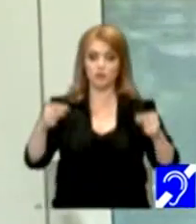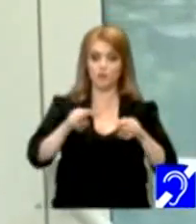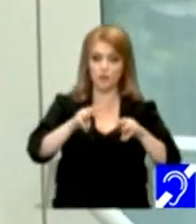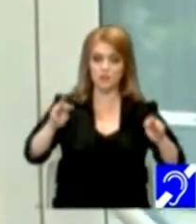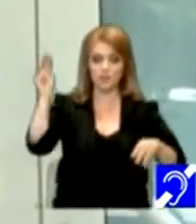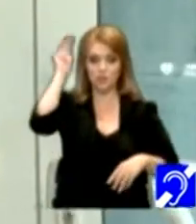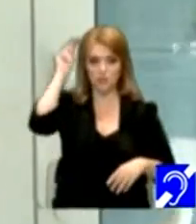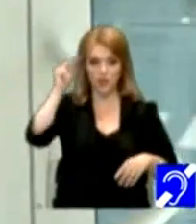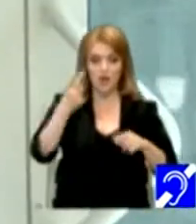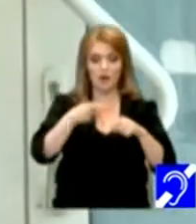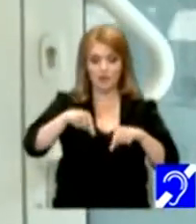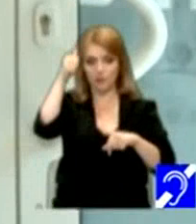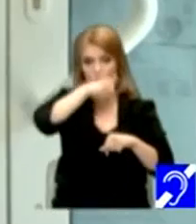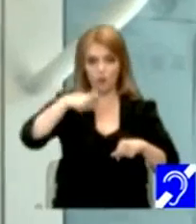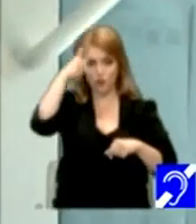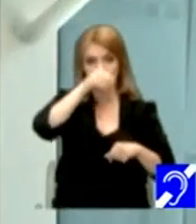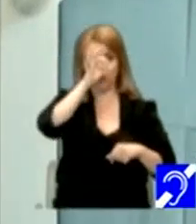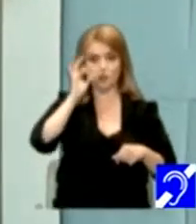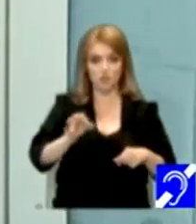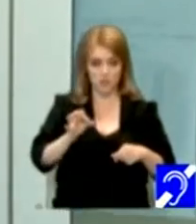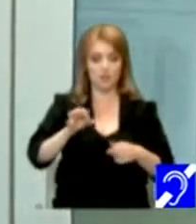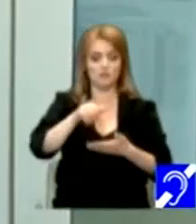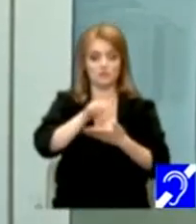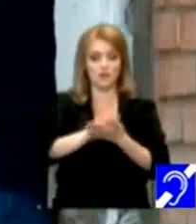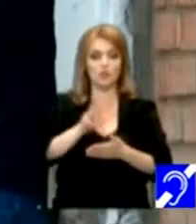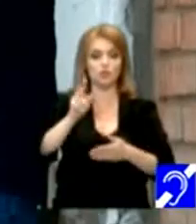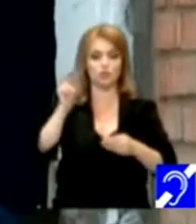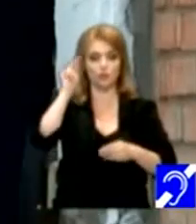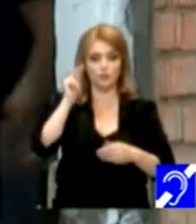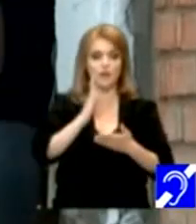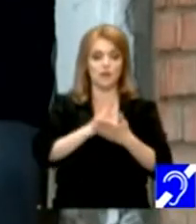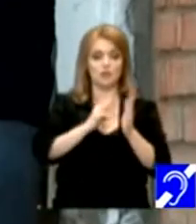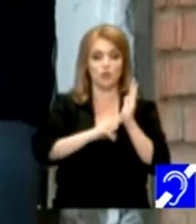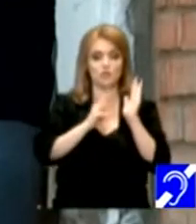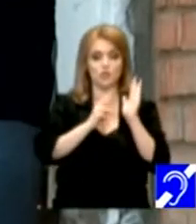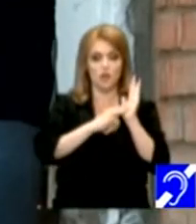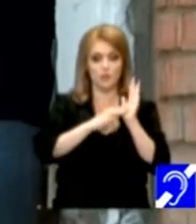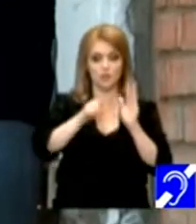Ministerului Educației, în acest an rata de promovare a absolvenților de liceu este de